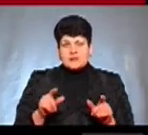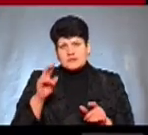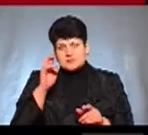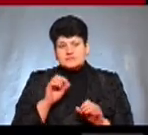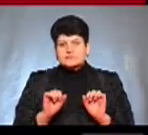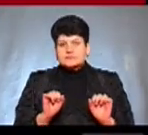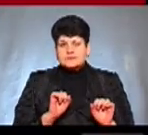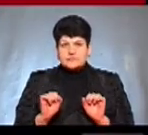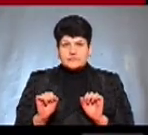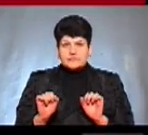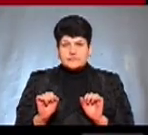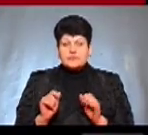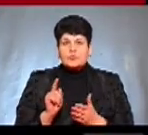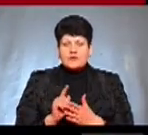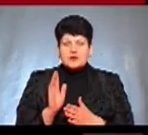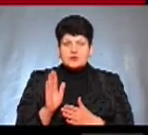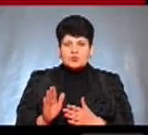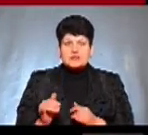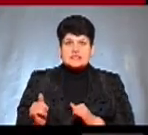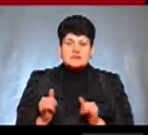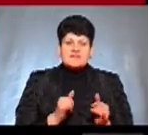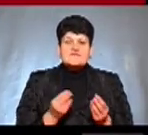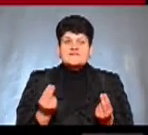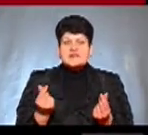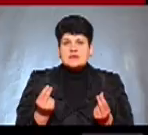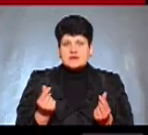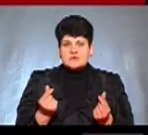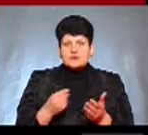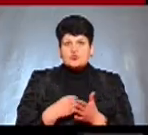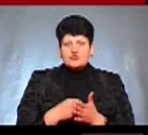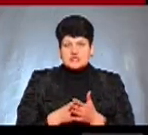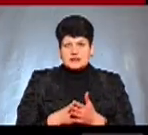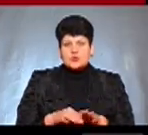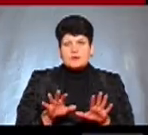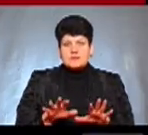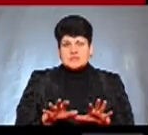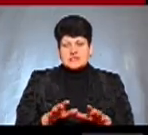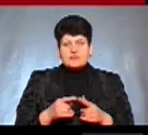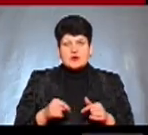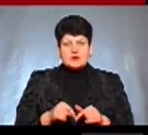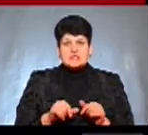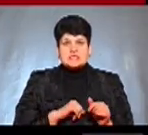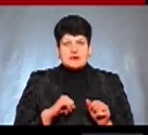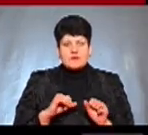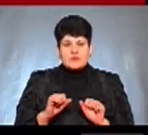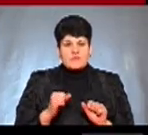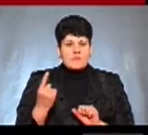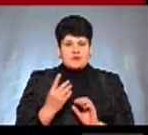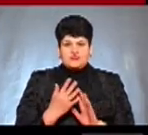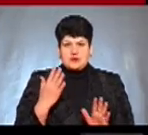власності повинні бути забезпечені фінансуванням з бюджету місцевого органу самоврядування, самого, в першу